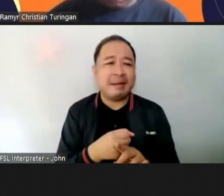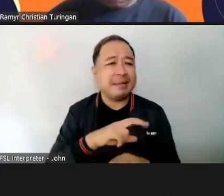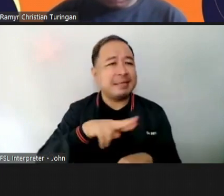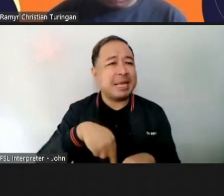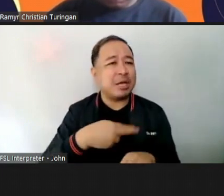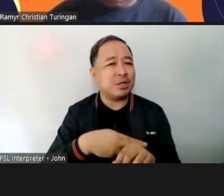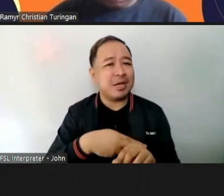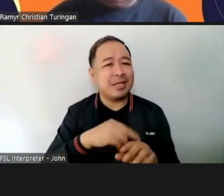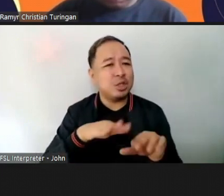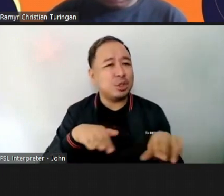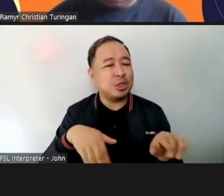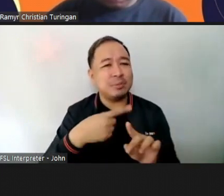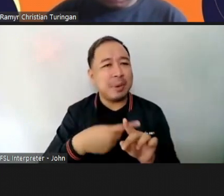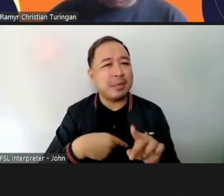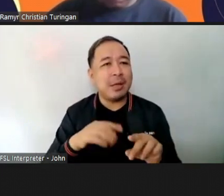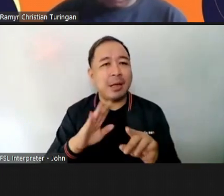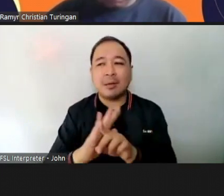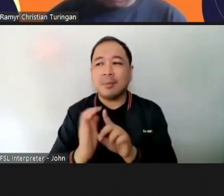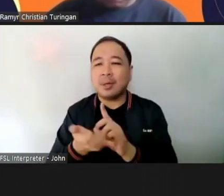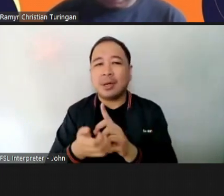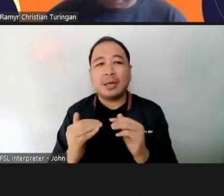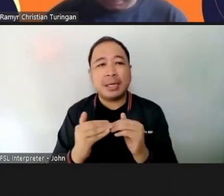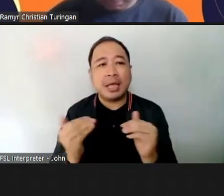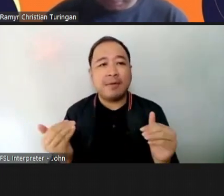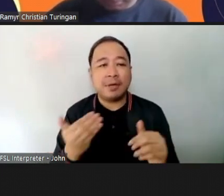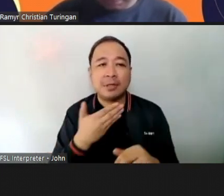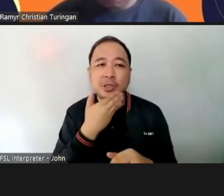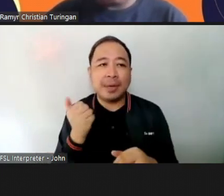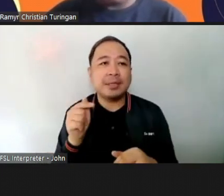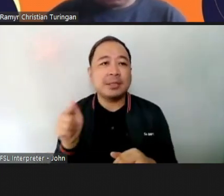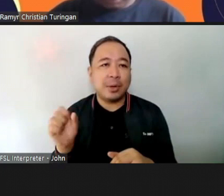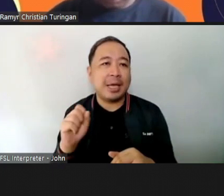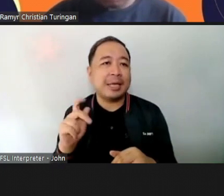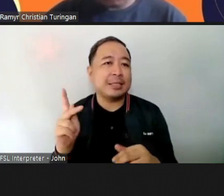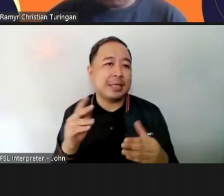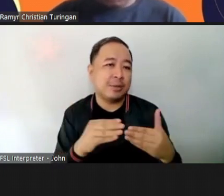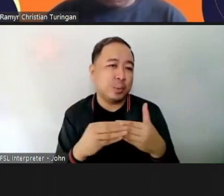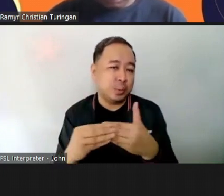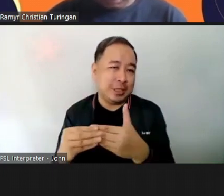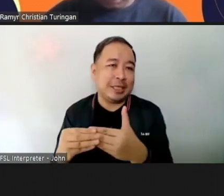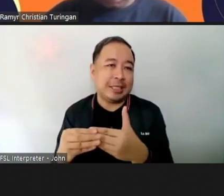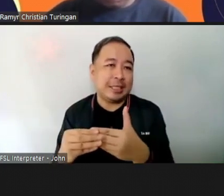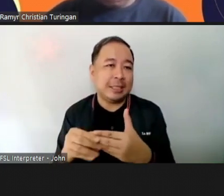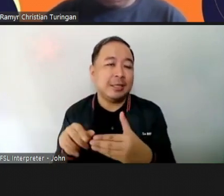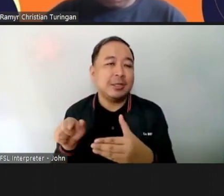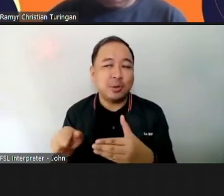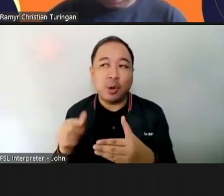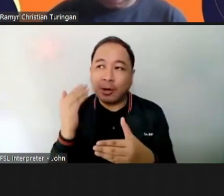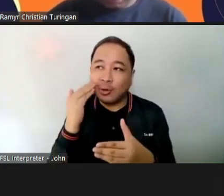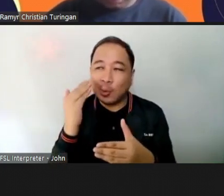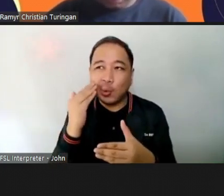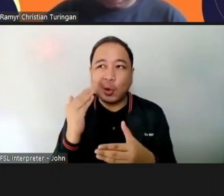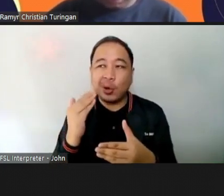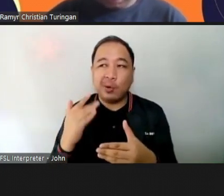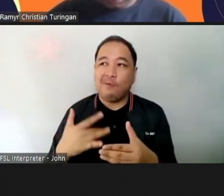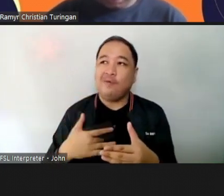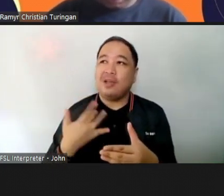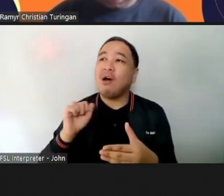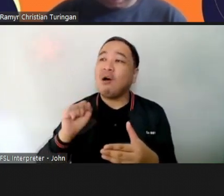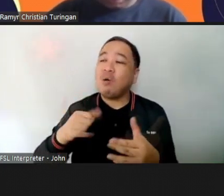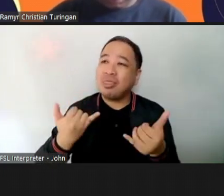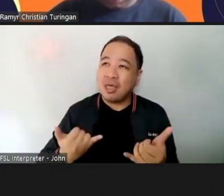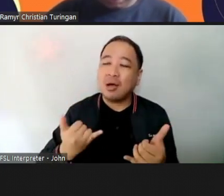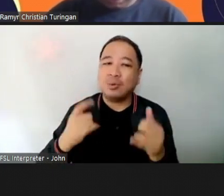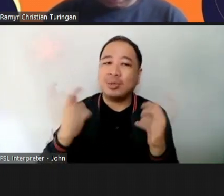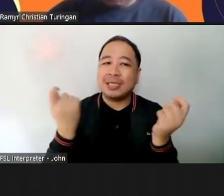barangay level. So maganda na yung SK manguna din sila pagdating sa mga contest para tunay na maramdaman ng bata na ay buwan talaga namin